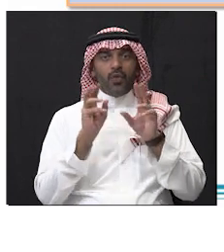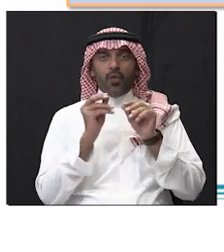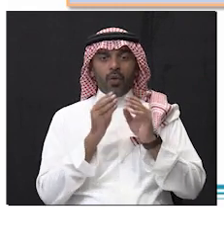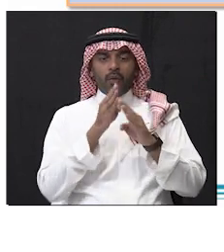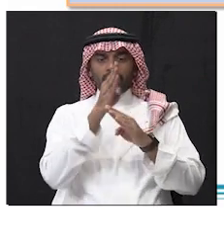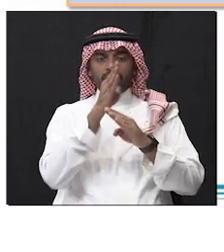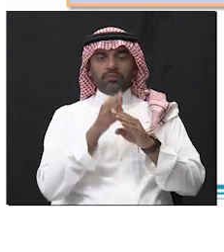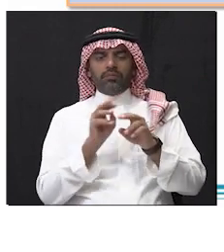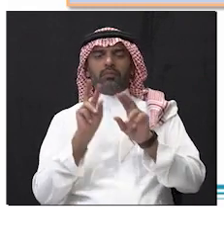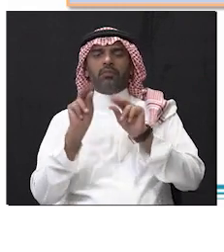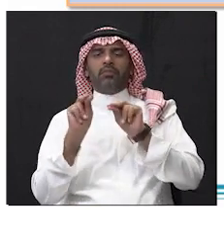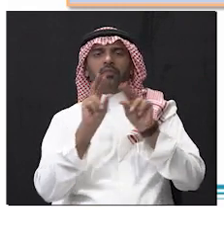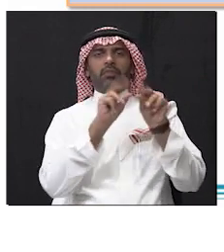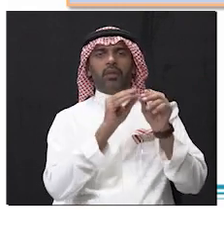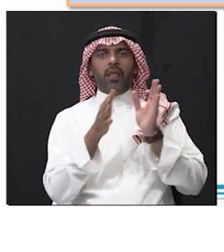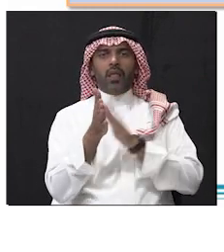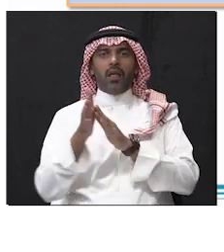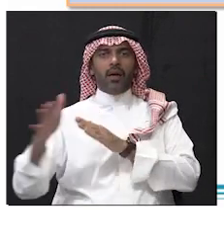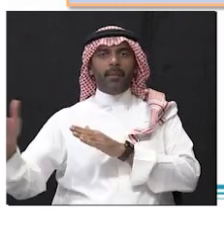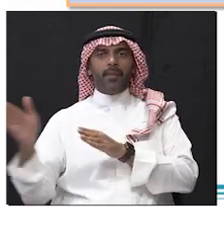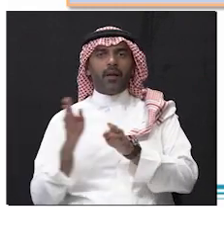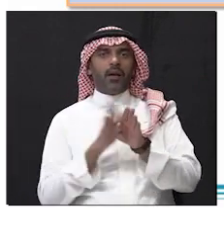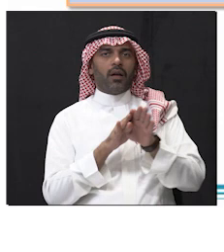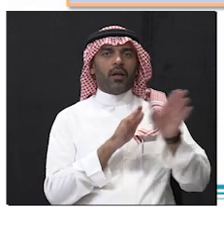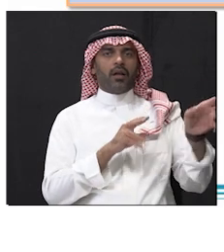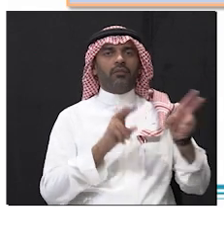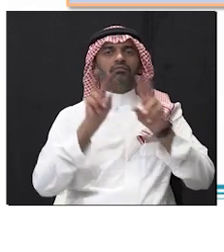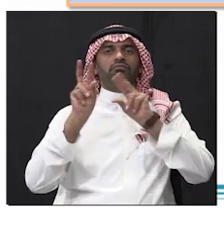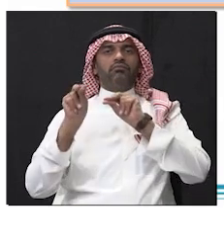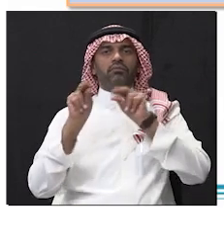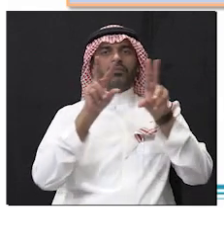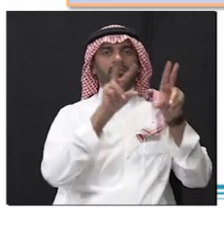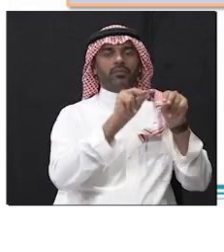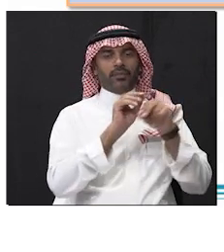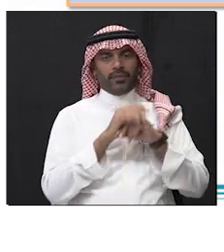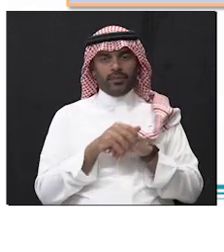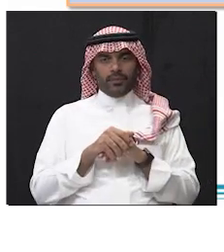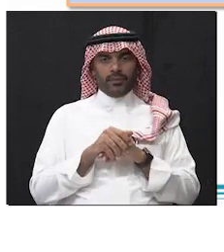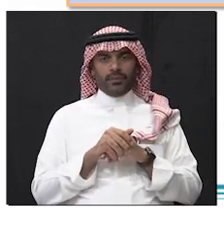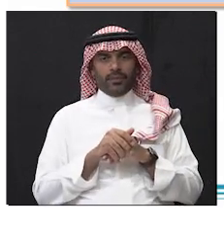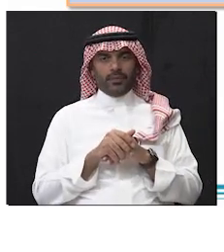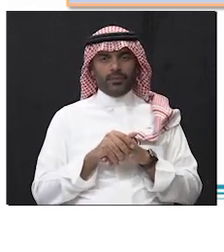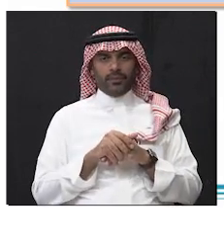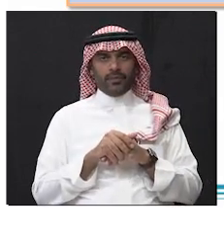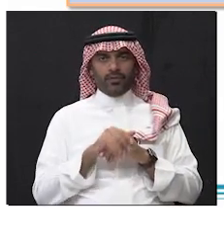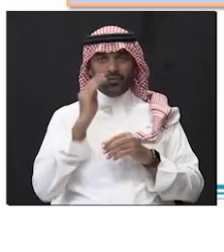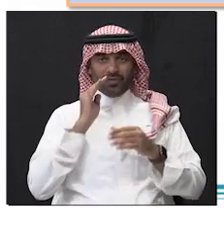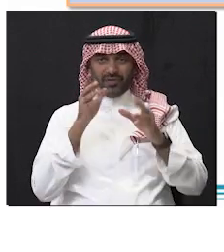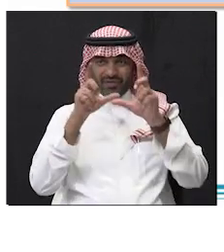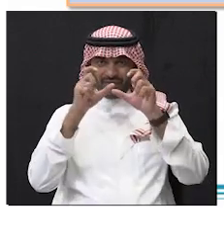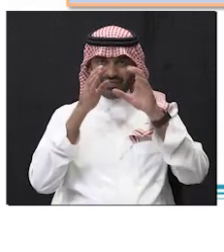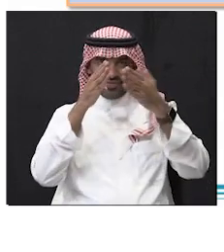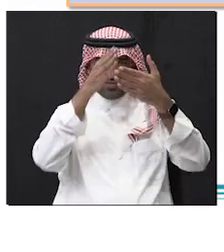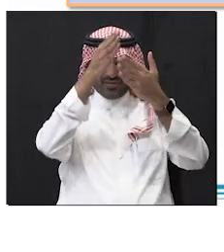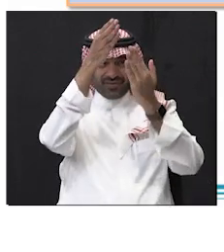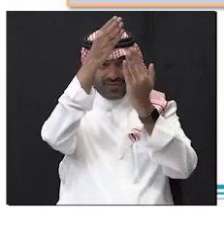عينان للكائن الحي، وبالتالي تقسمها إلى جزئين متماثلين.